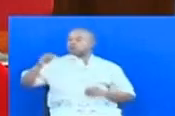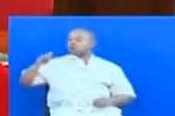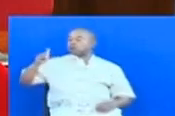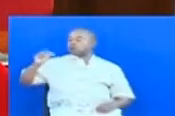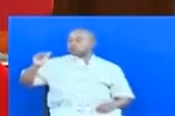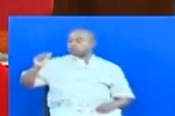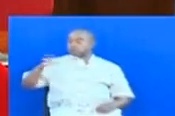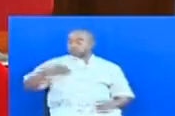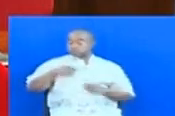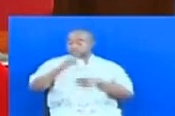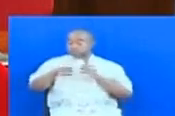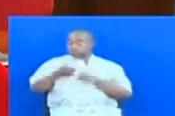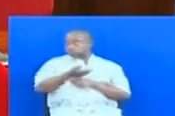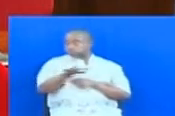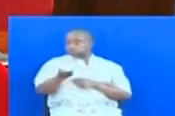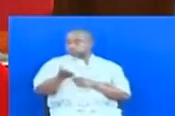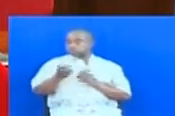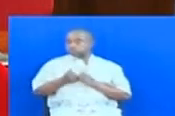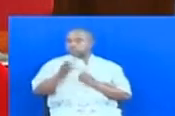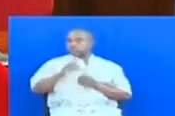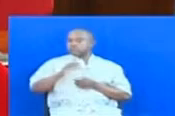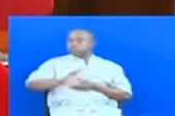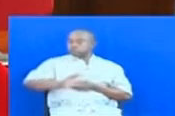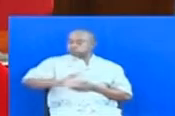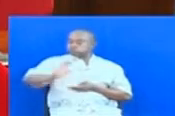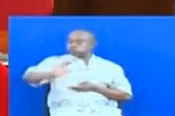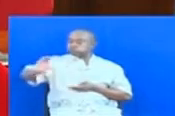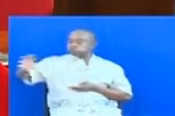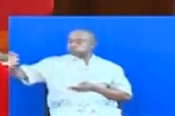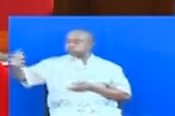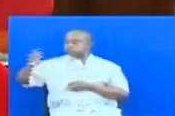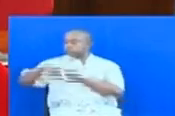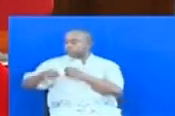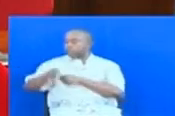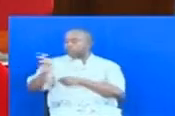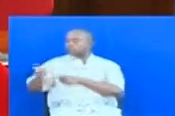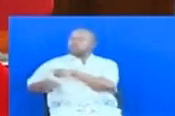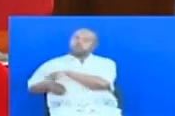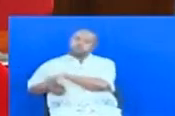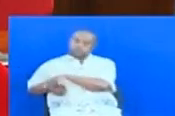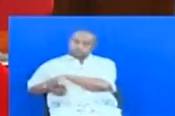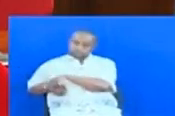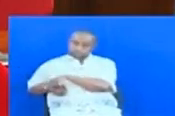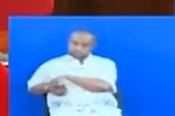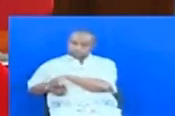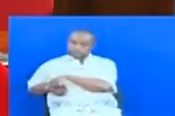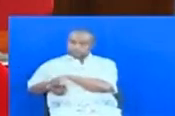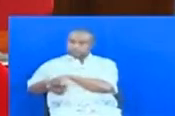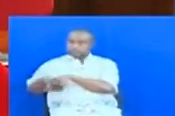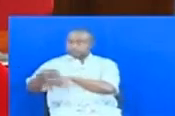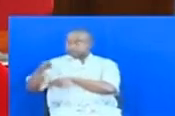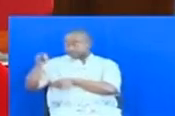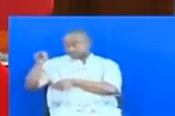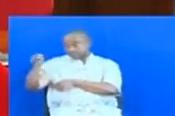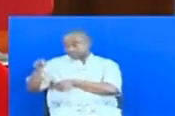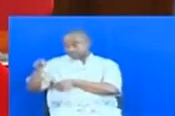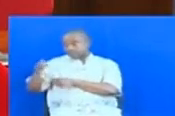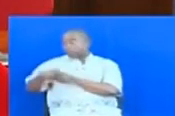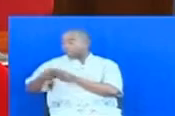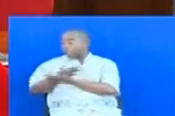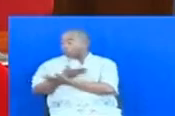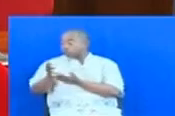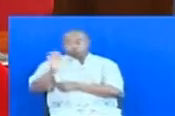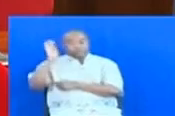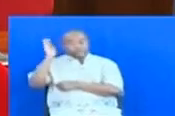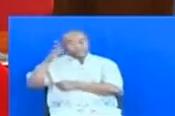hii ilikuwa inapelekwa pesa katika ngazi kule za halmashauri, na kulikuwa na ambapo kutokusikilizana kwenye ndani